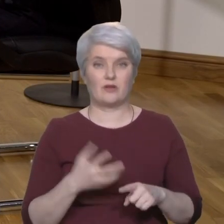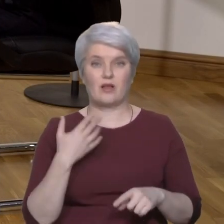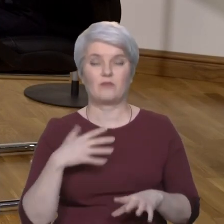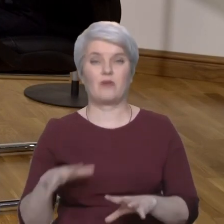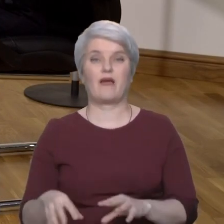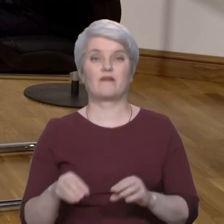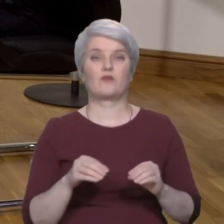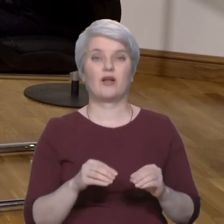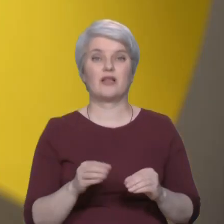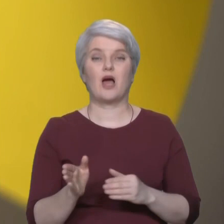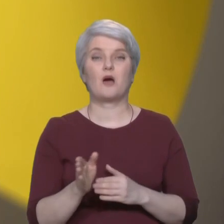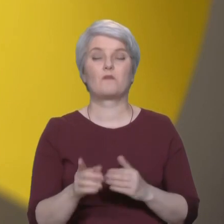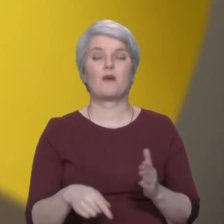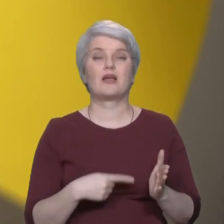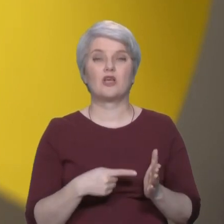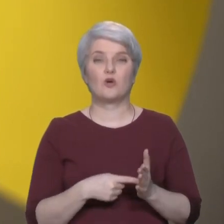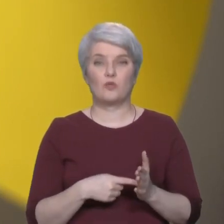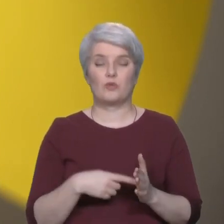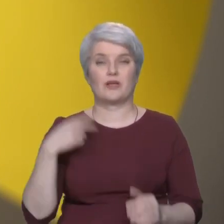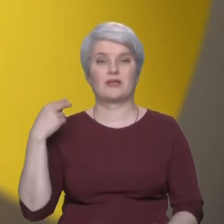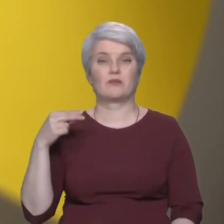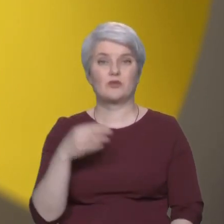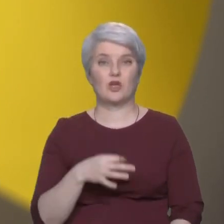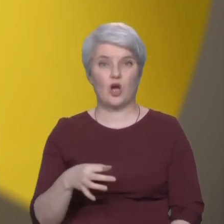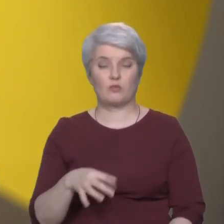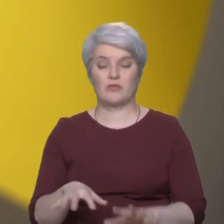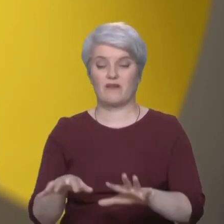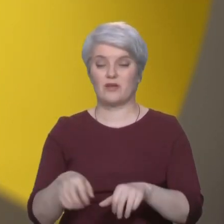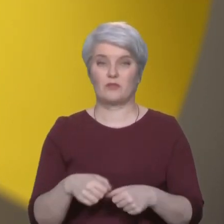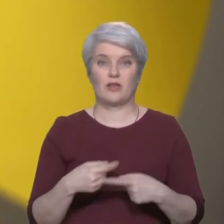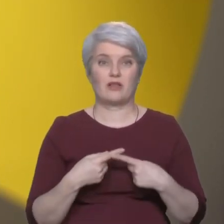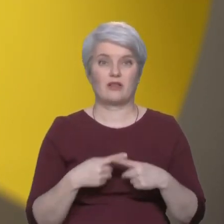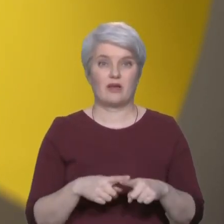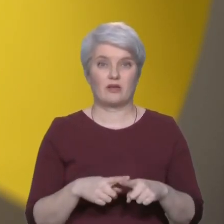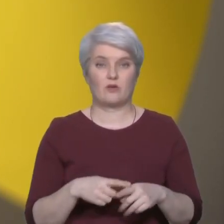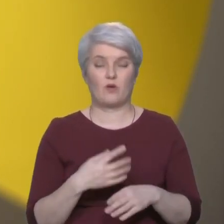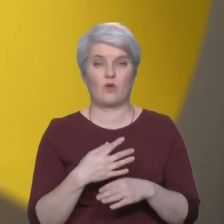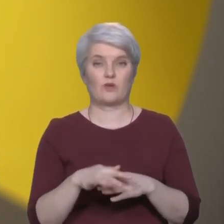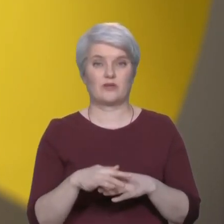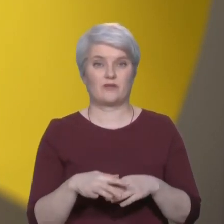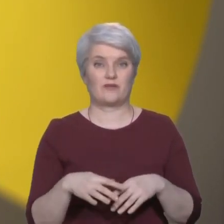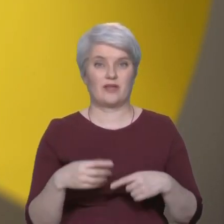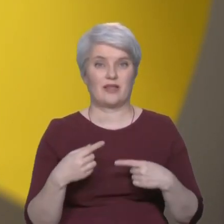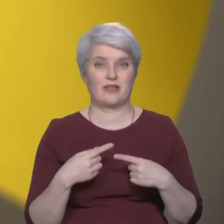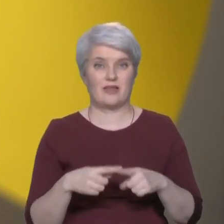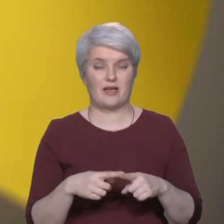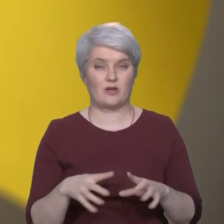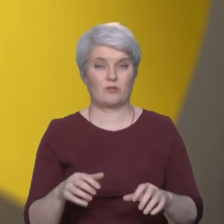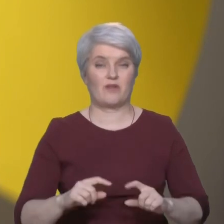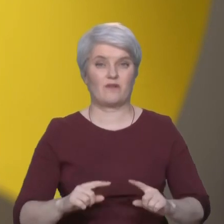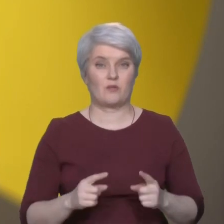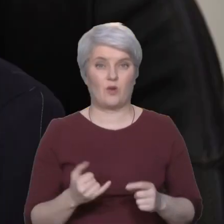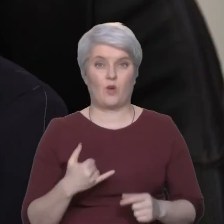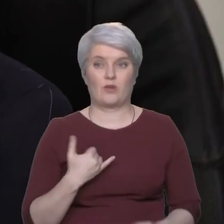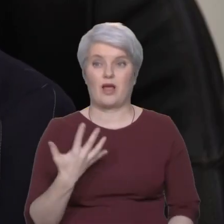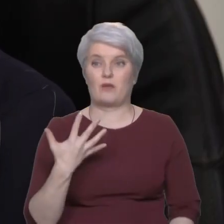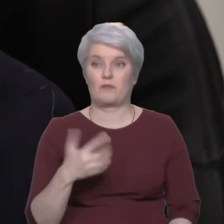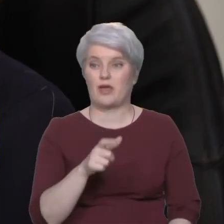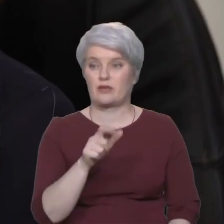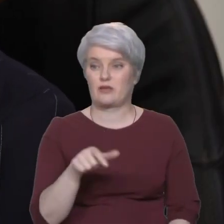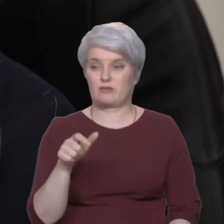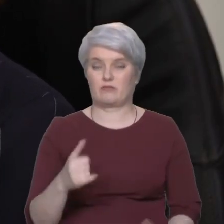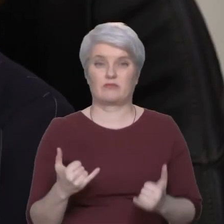території Запорізької області, також відбирали техніку, розстрілювали техніку, брали в полон. На сьогоднішній день у нас 5 рятувальників перебуває в полоні.